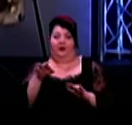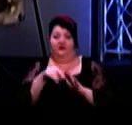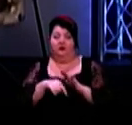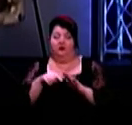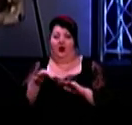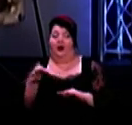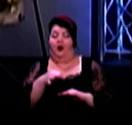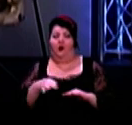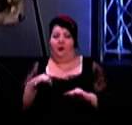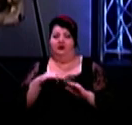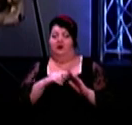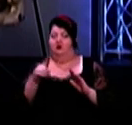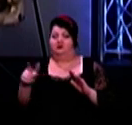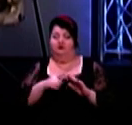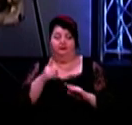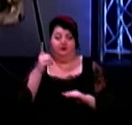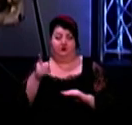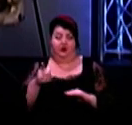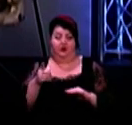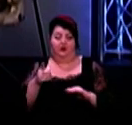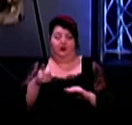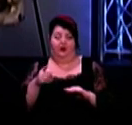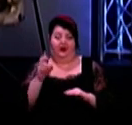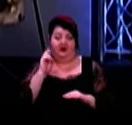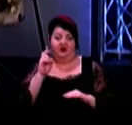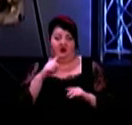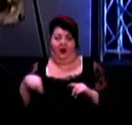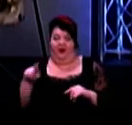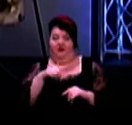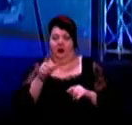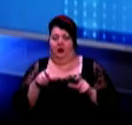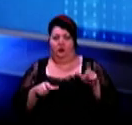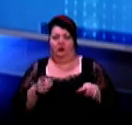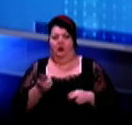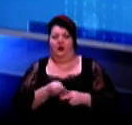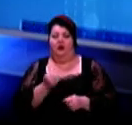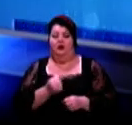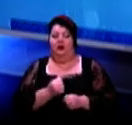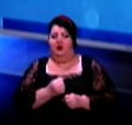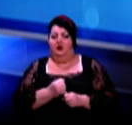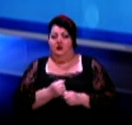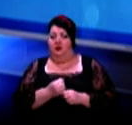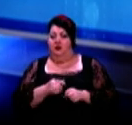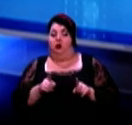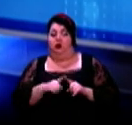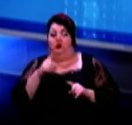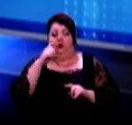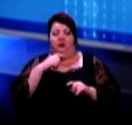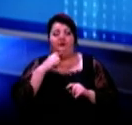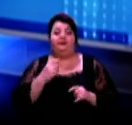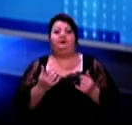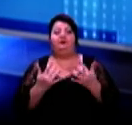внутрі державне, також зупинилося, тому ці люди на даний час без роботи. Також не зрозуміло, наскільки